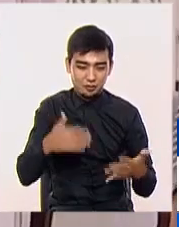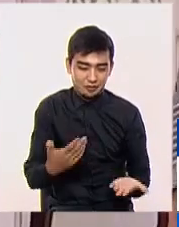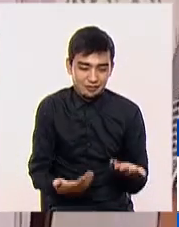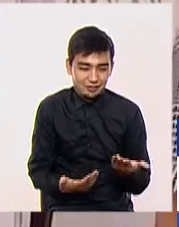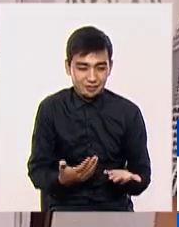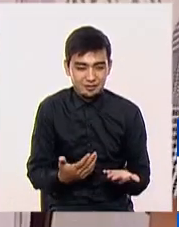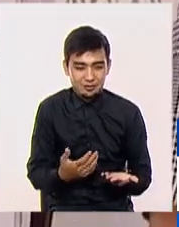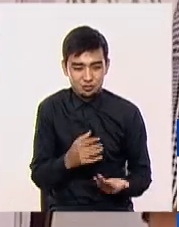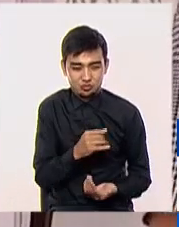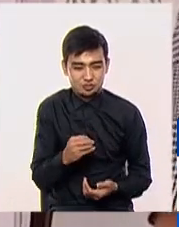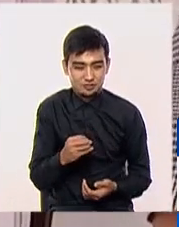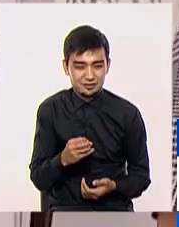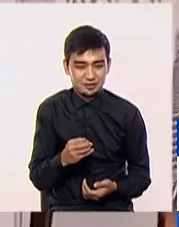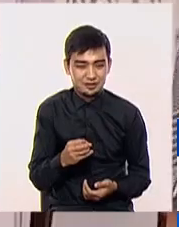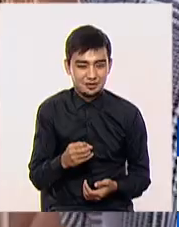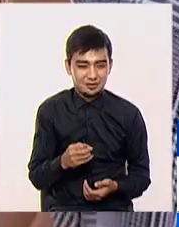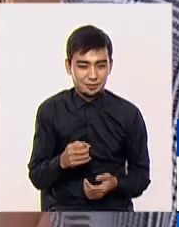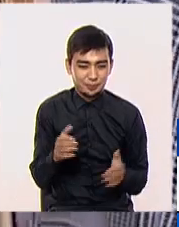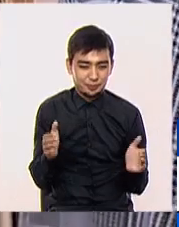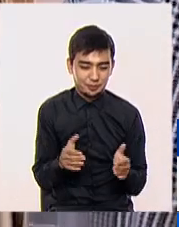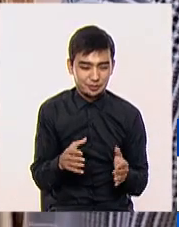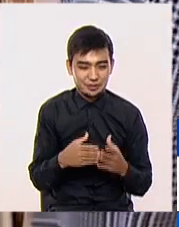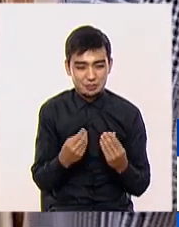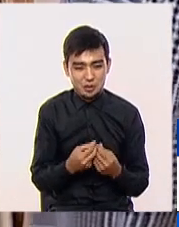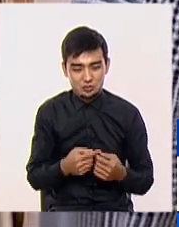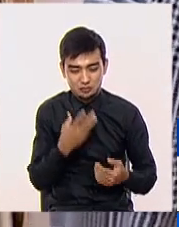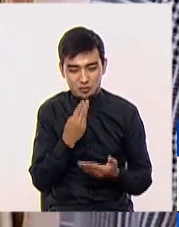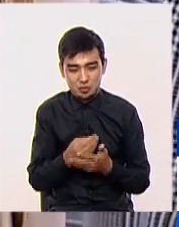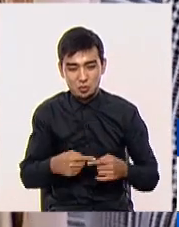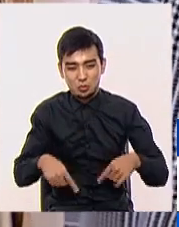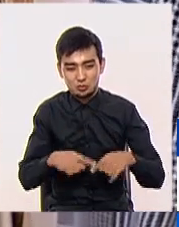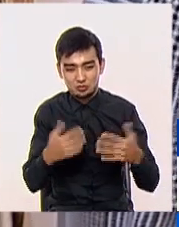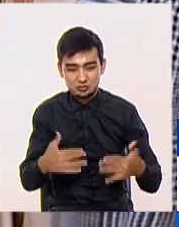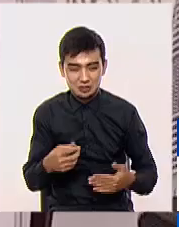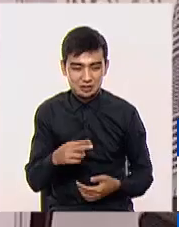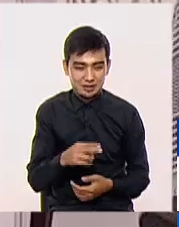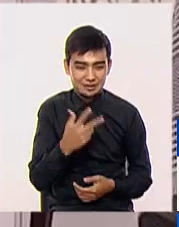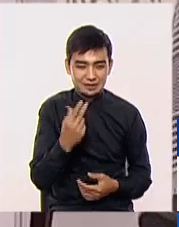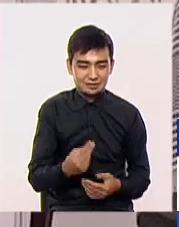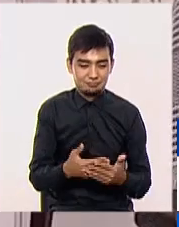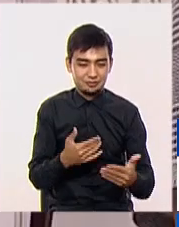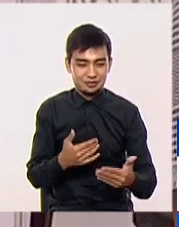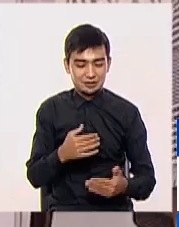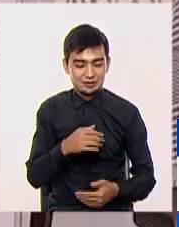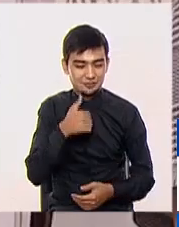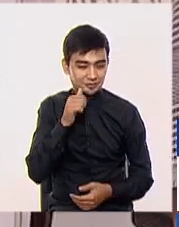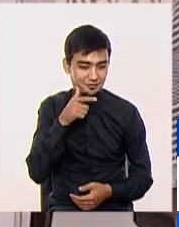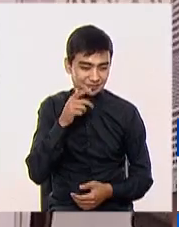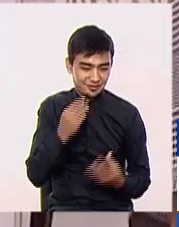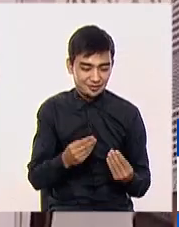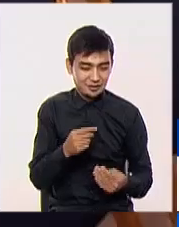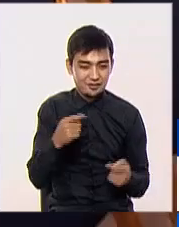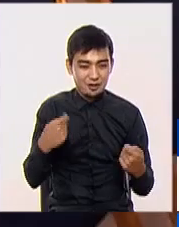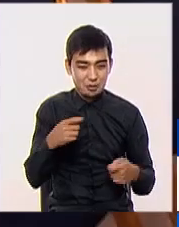уже делать в узком кругу, в семейном кругу вот эти мероприятия. 3 дня назад была свадьба, всего лишь